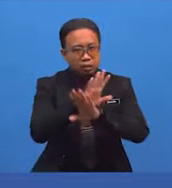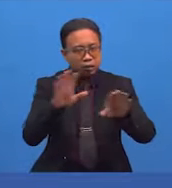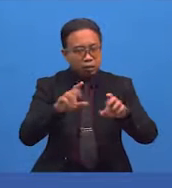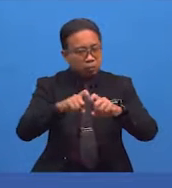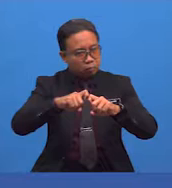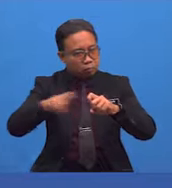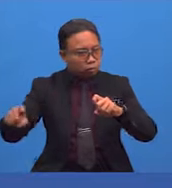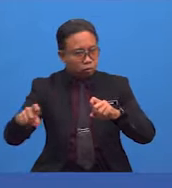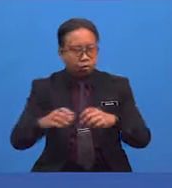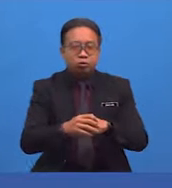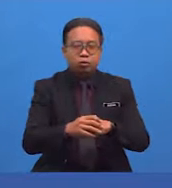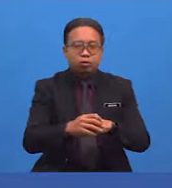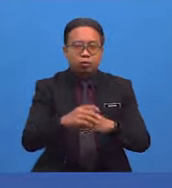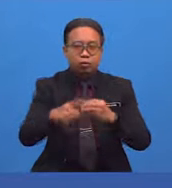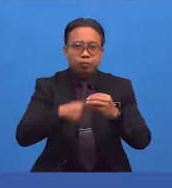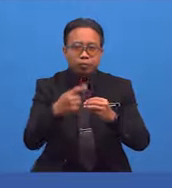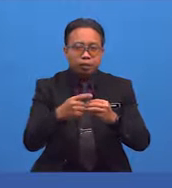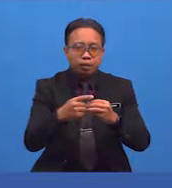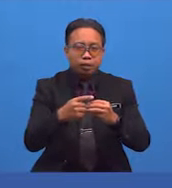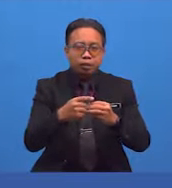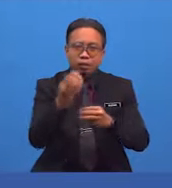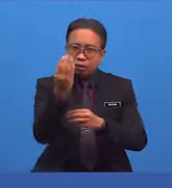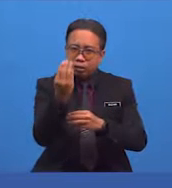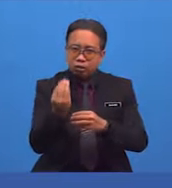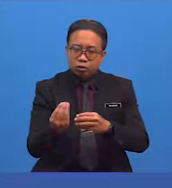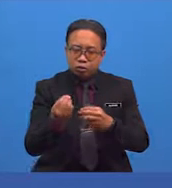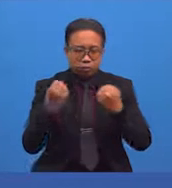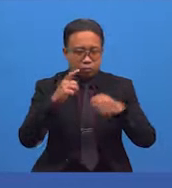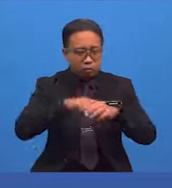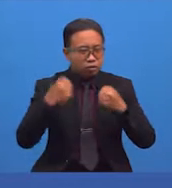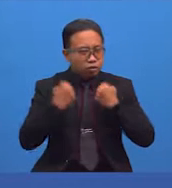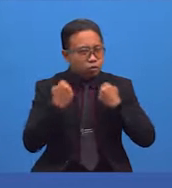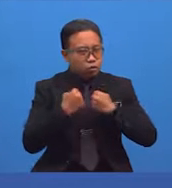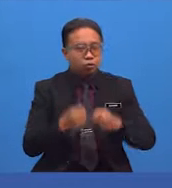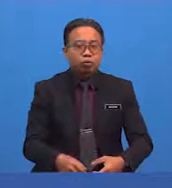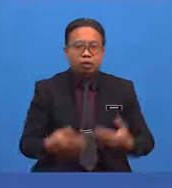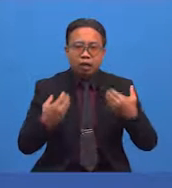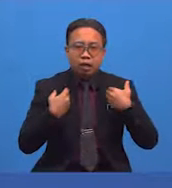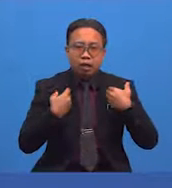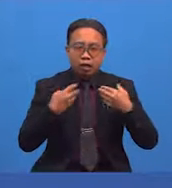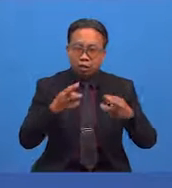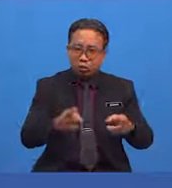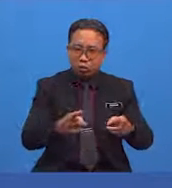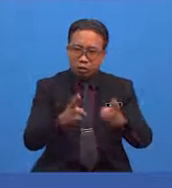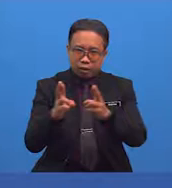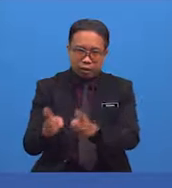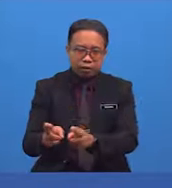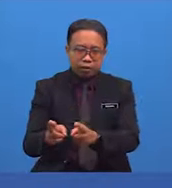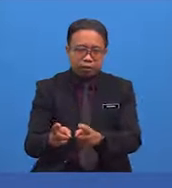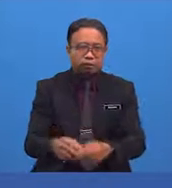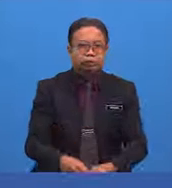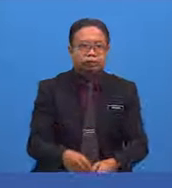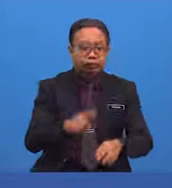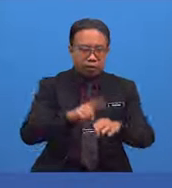putus apabila mengecut semasa cuaca sejuk. Terdapat ruang kecil di antara penyambung